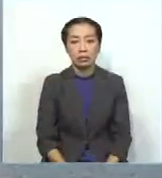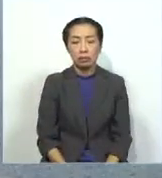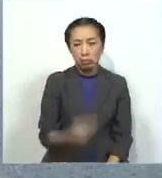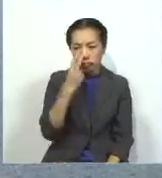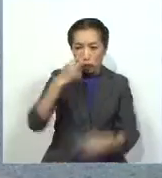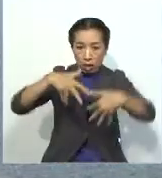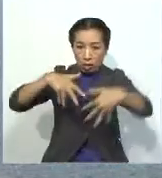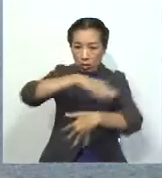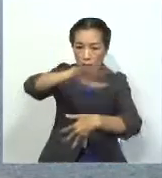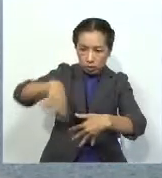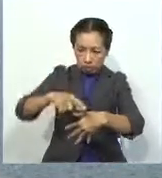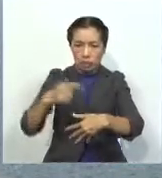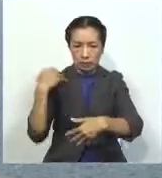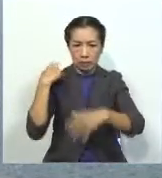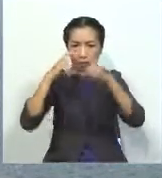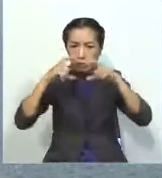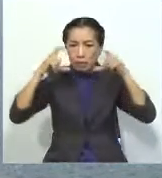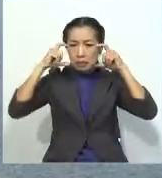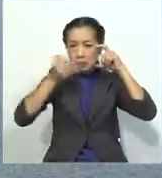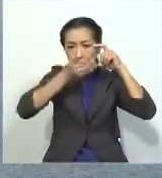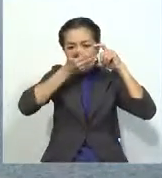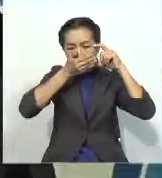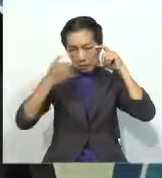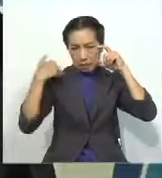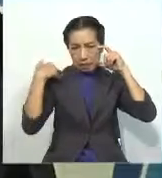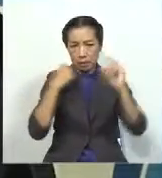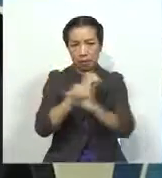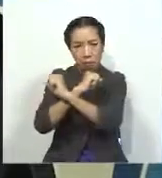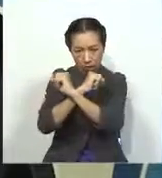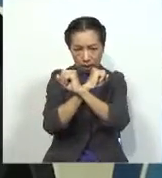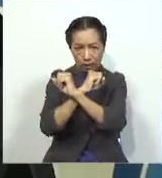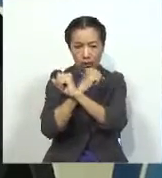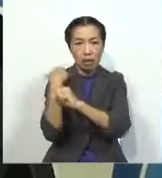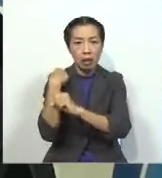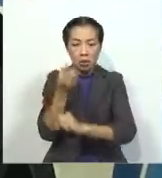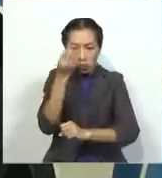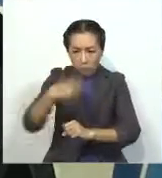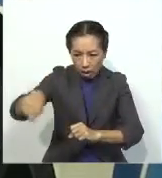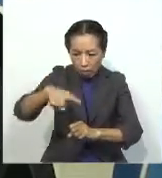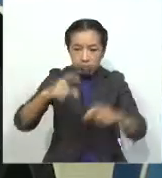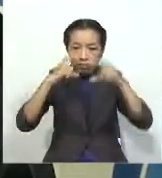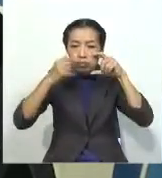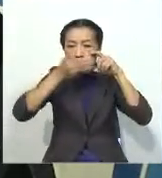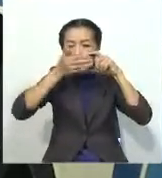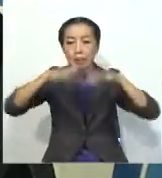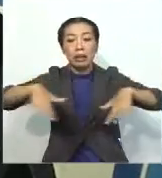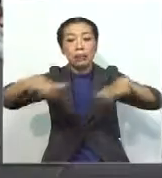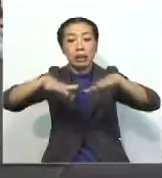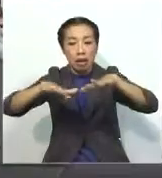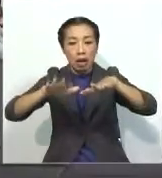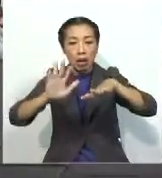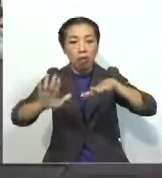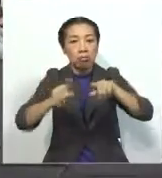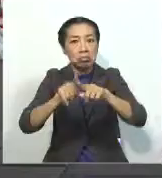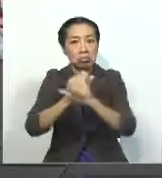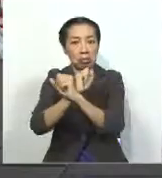พบว่าประชาชนบางส่วนครับยังใช้หน้ากากอนามัยเพื่อป้องกันฝุ่นละอองโดยส่วนใหญ่ก็เป็นหน้ากากอนามัยแบบธรรมดานะ